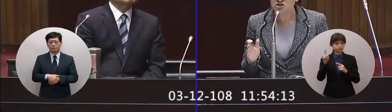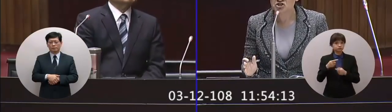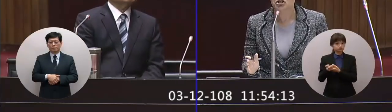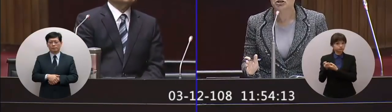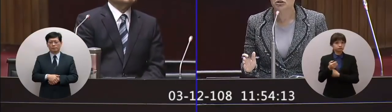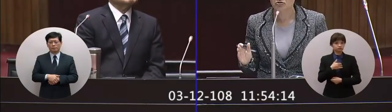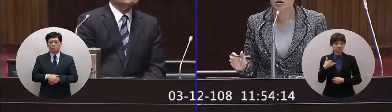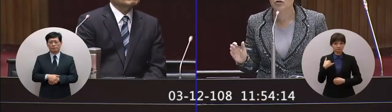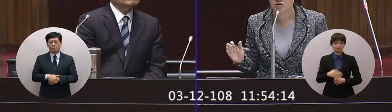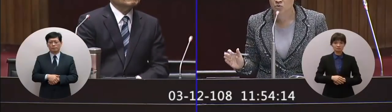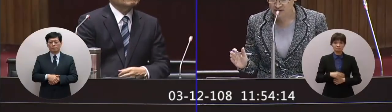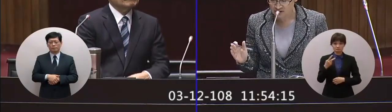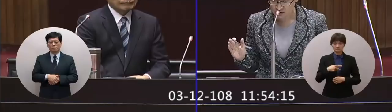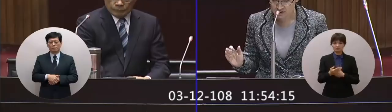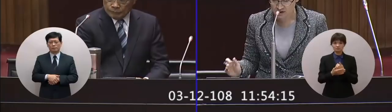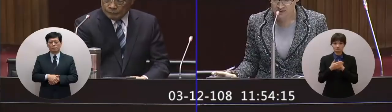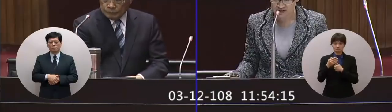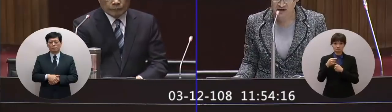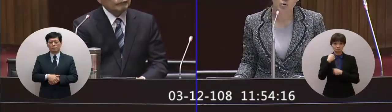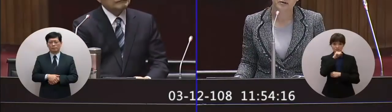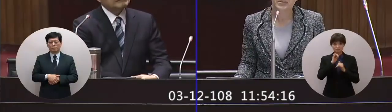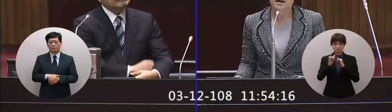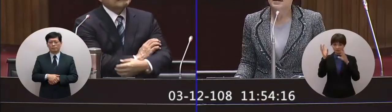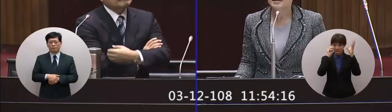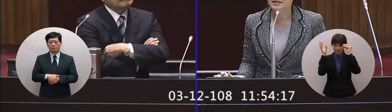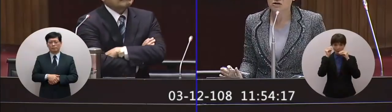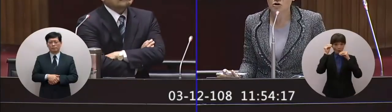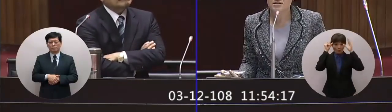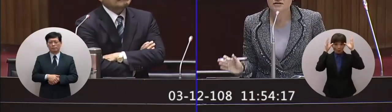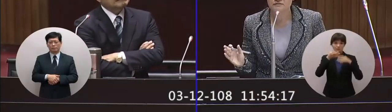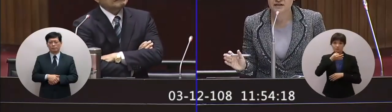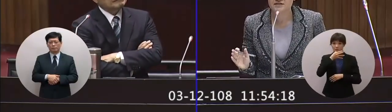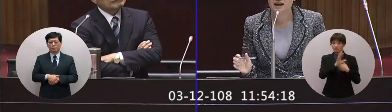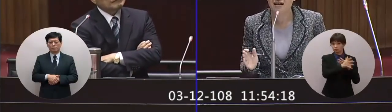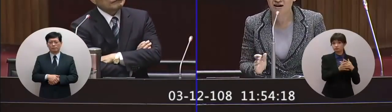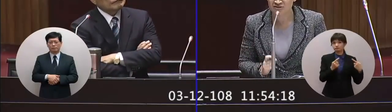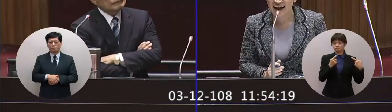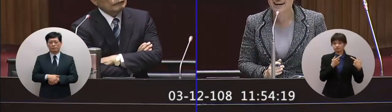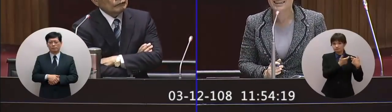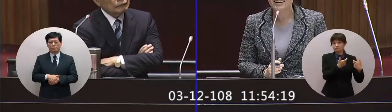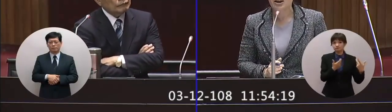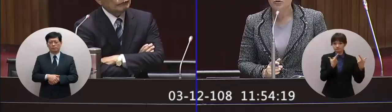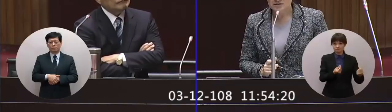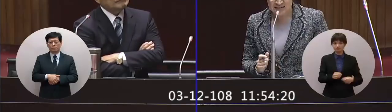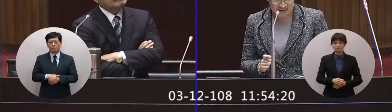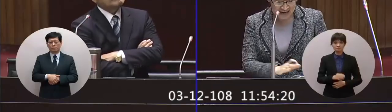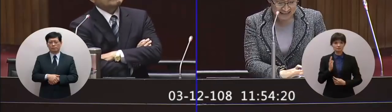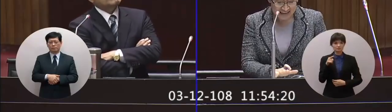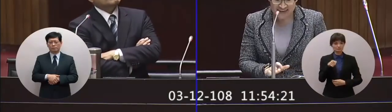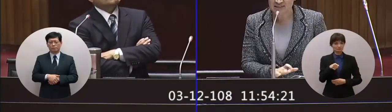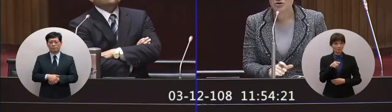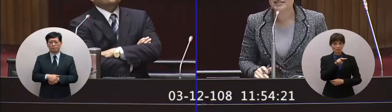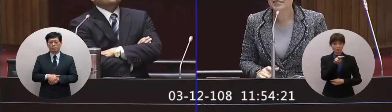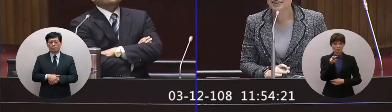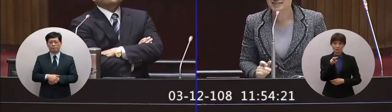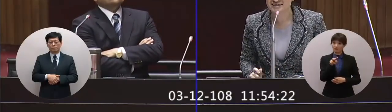济以及知识都能够跟国际做更好的接轨。但是这个工程非常浩大哦，讲看